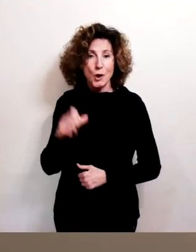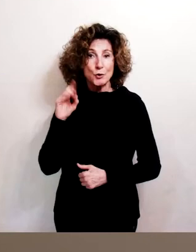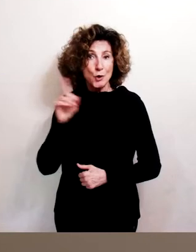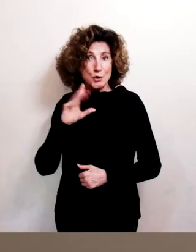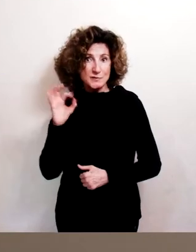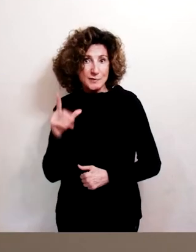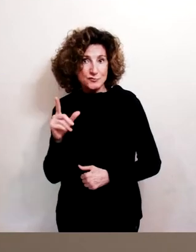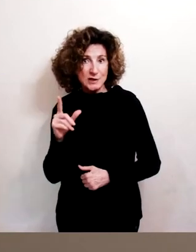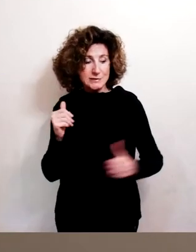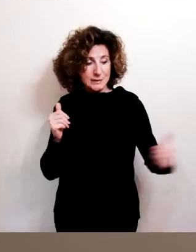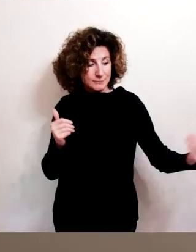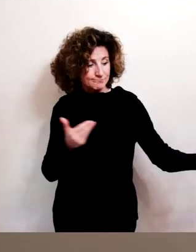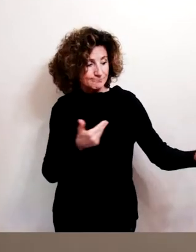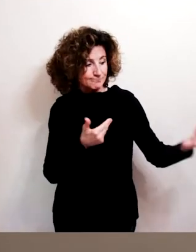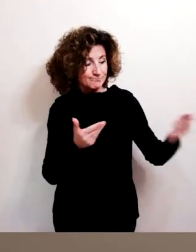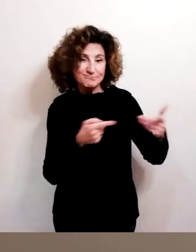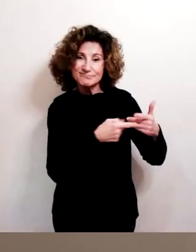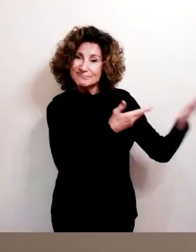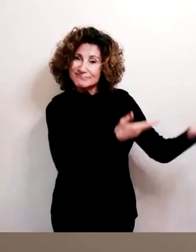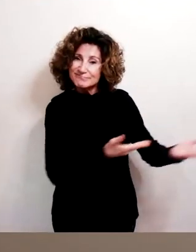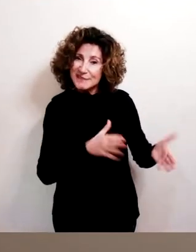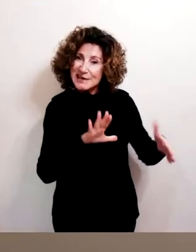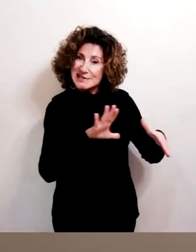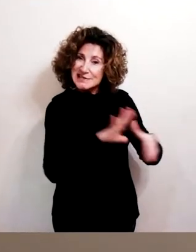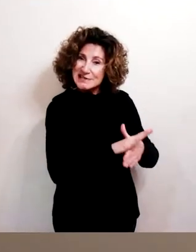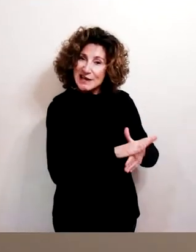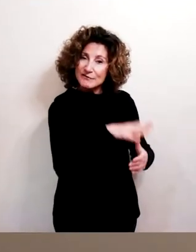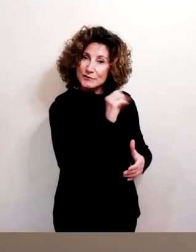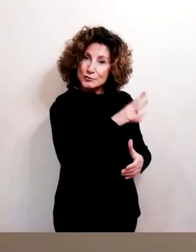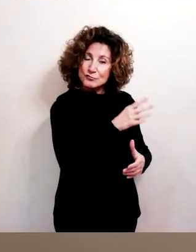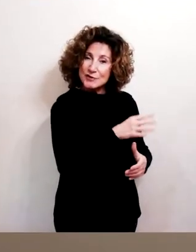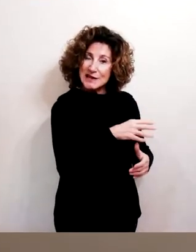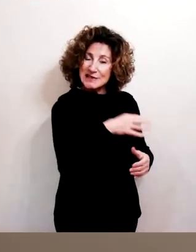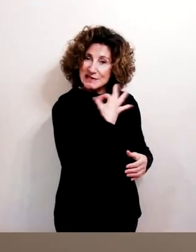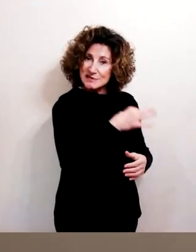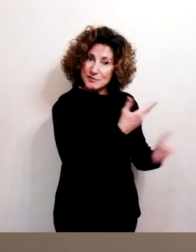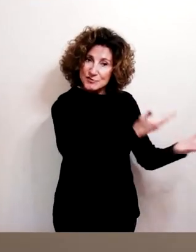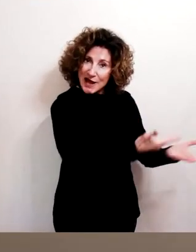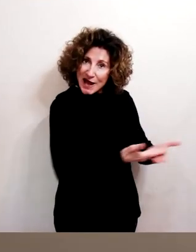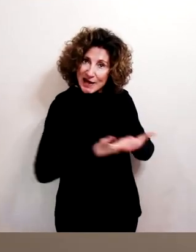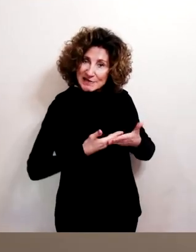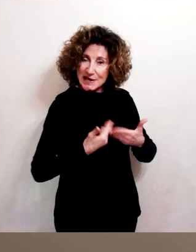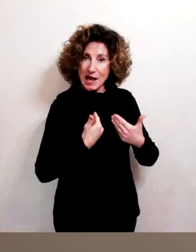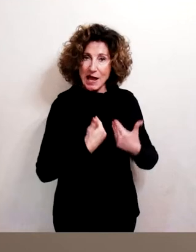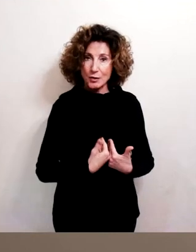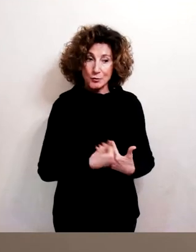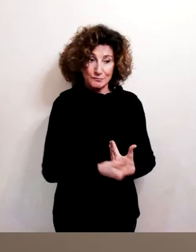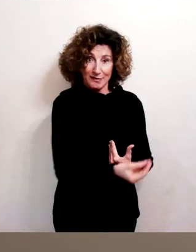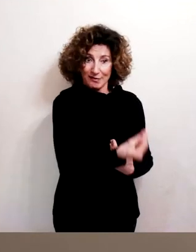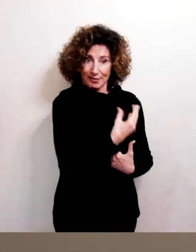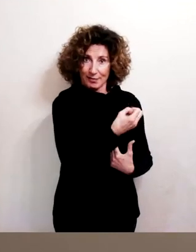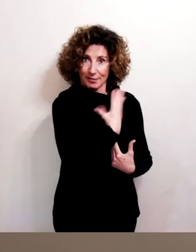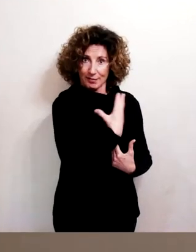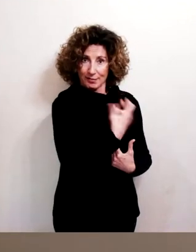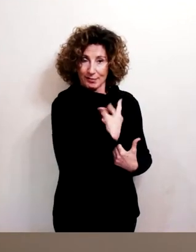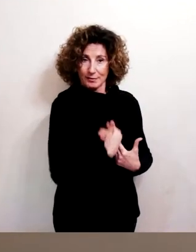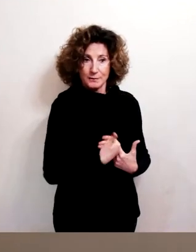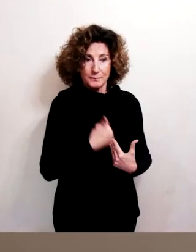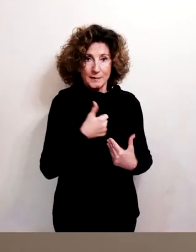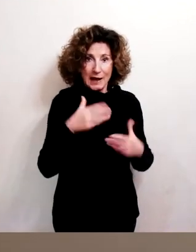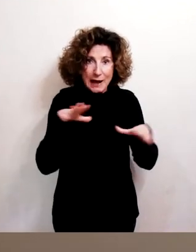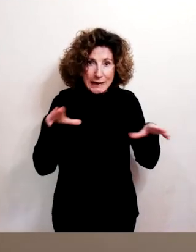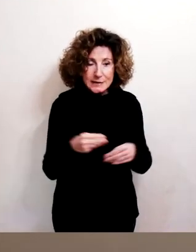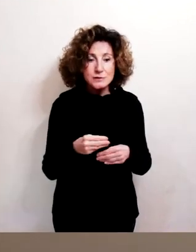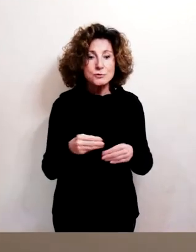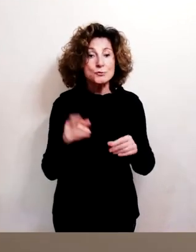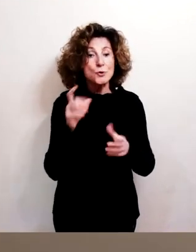specializzato viene accolto dal team di docenti specializzati e gli viene intanto fatto una prima formazione i primi giorni di